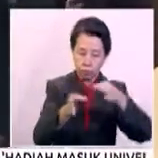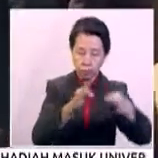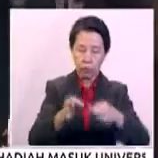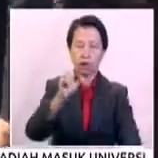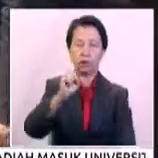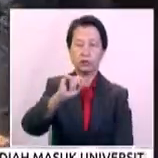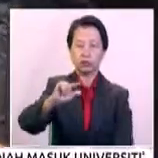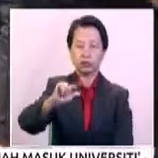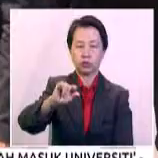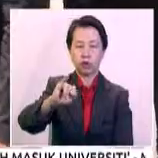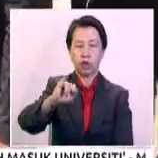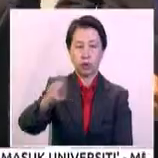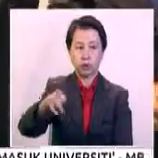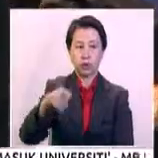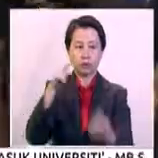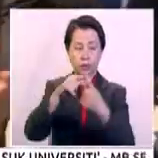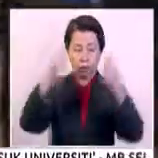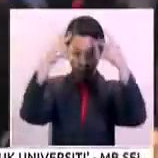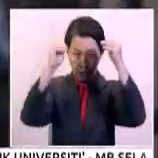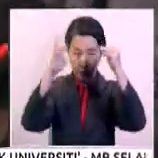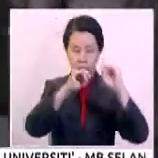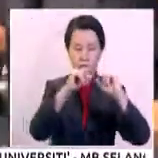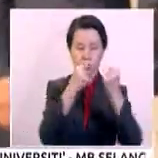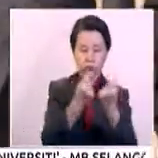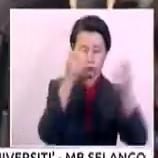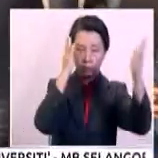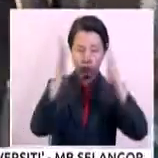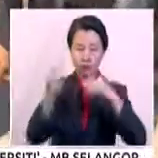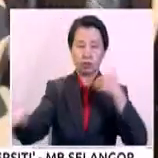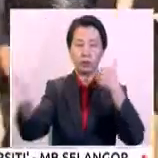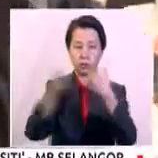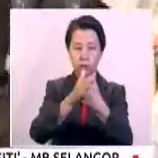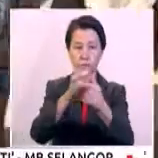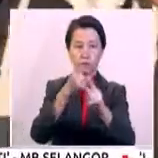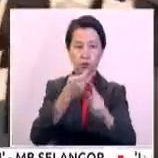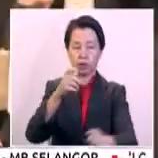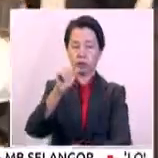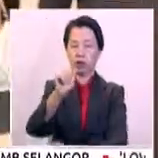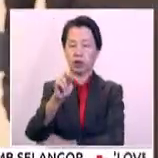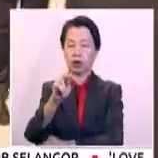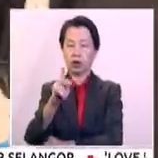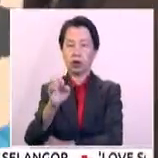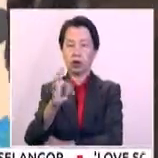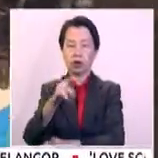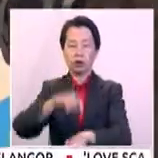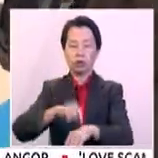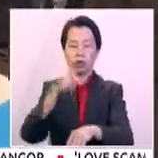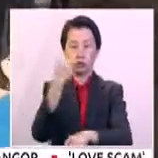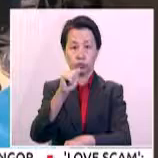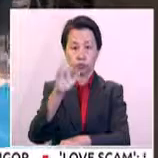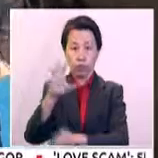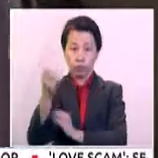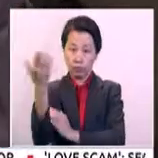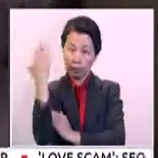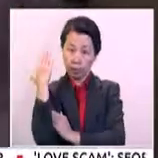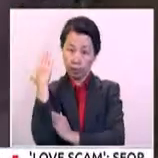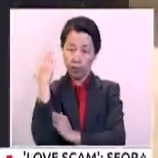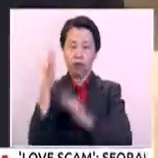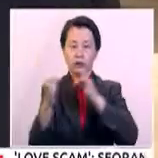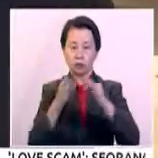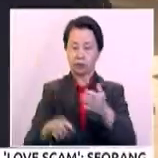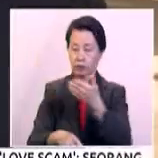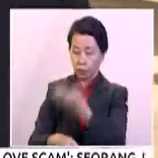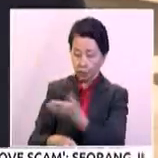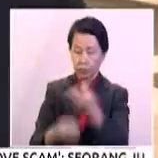SGIA kepada Perdana Menteri dan Delegasi Malaysia sebaik tiba dari Ankara pukul 10.50 pagi waktu tempatan. Jelas